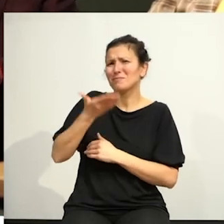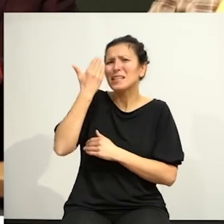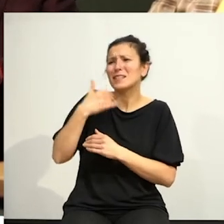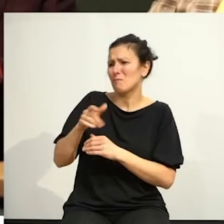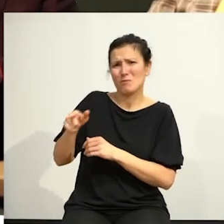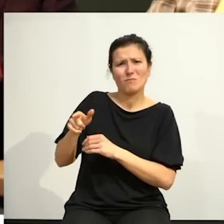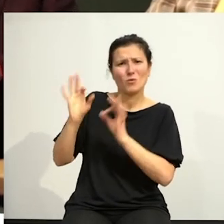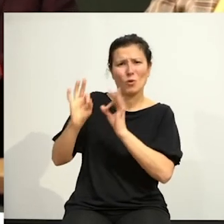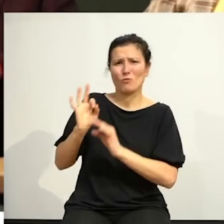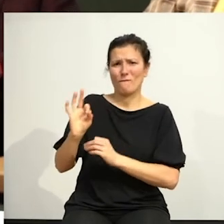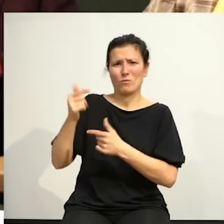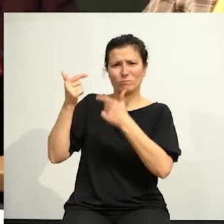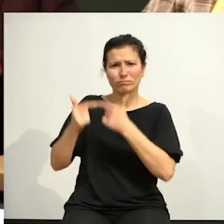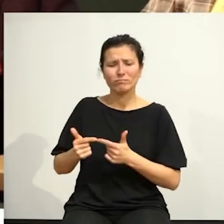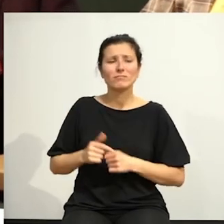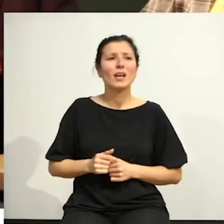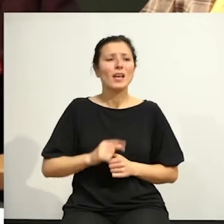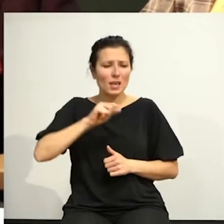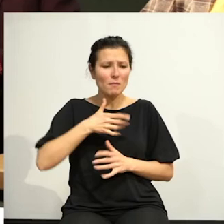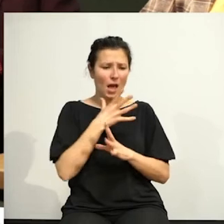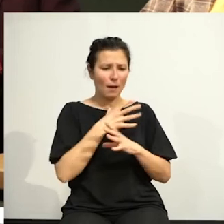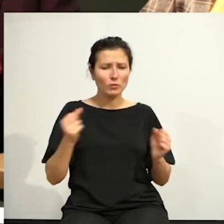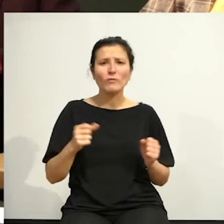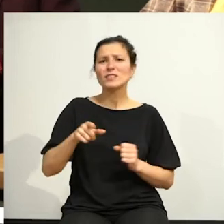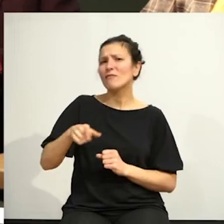filolodzy, absolwenci po prostu słabo go też znamy